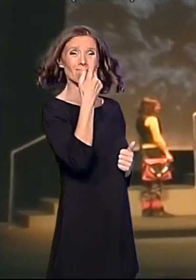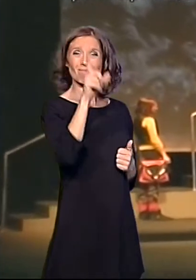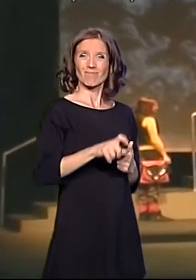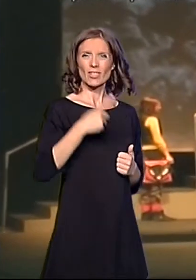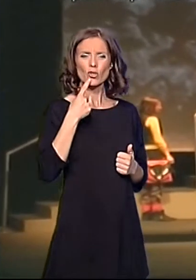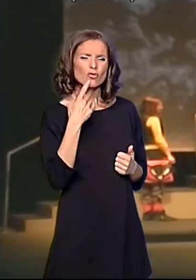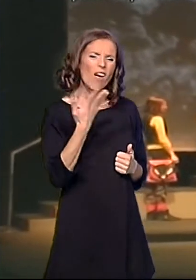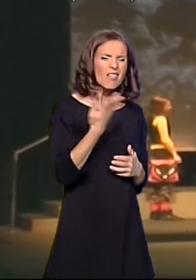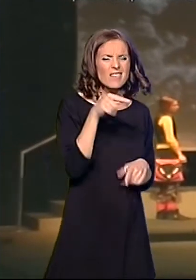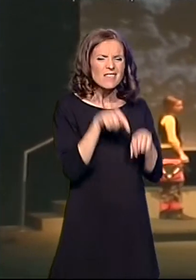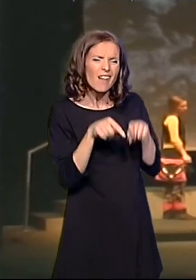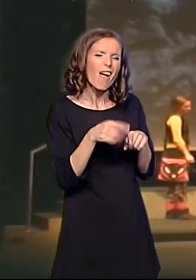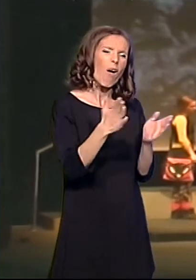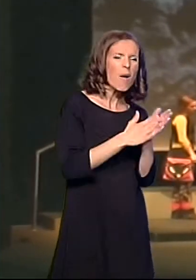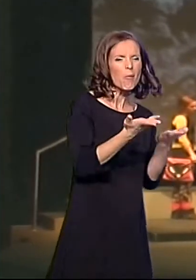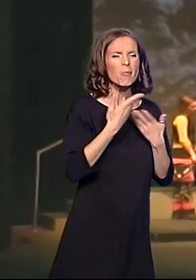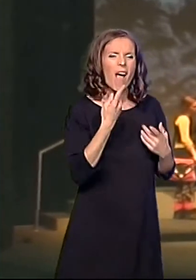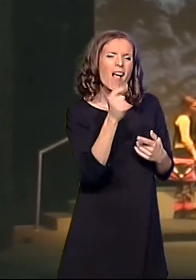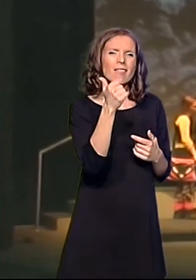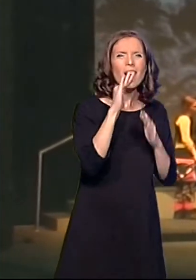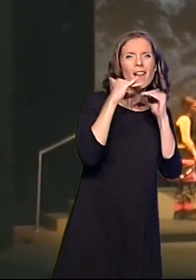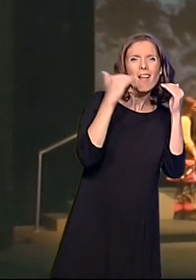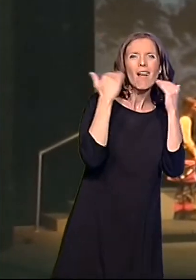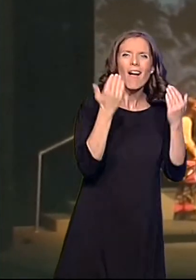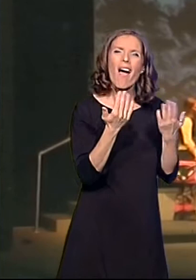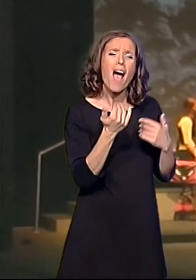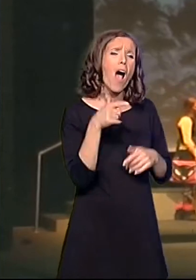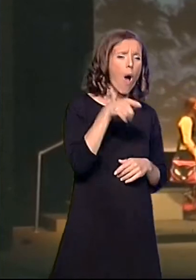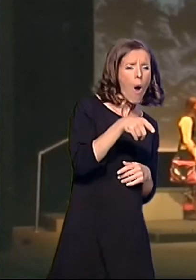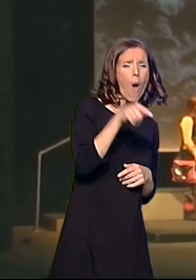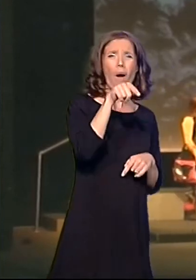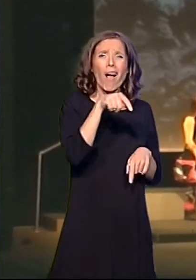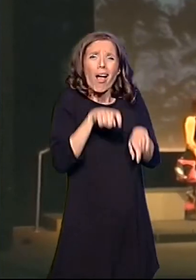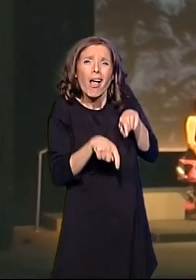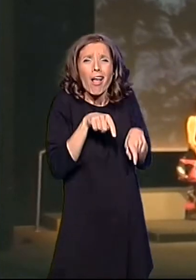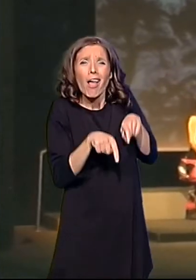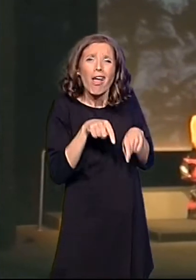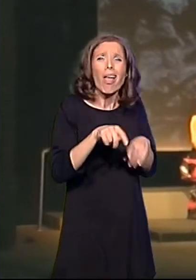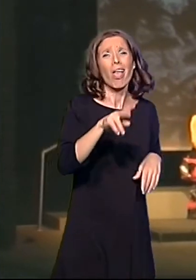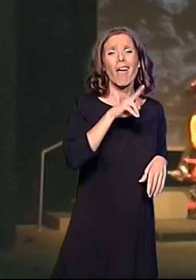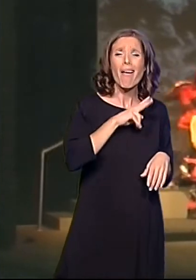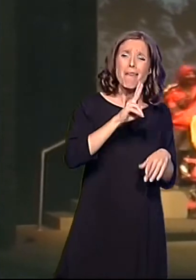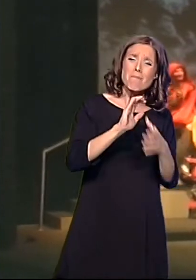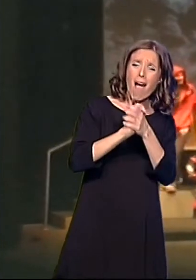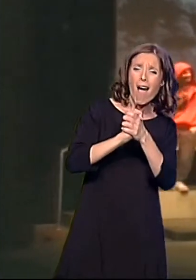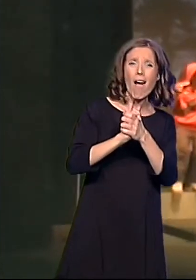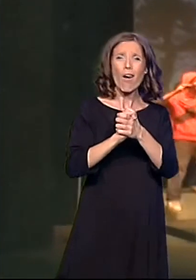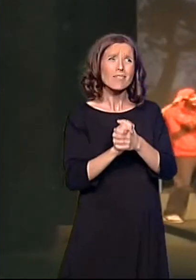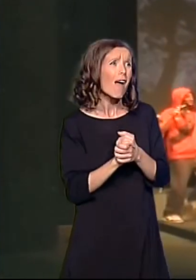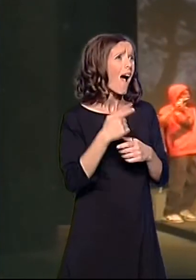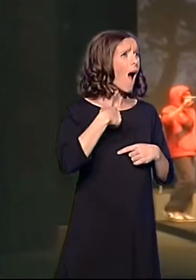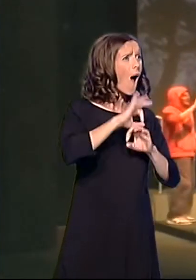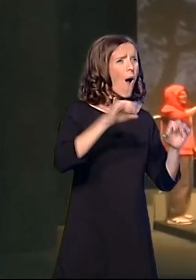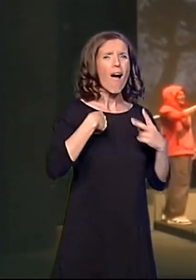Hajde, daj mi jedan osmeh, kljako. O, znači, kljaka ima ortaka. Ej, strava, vlada se